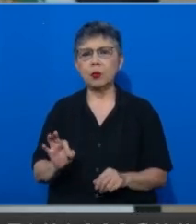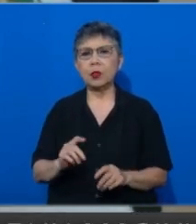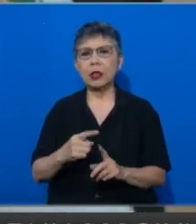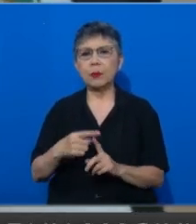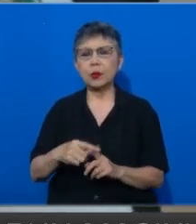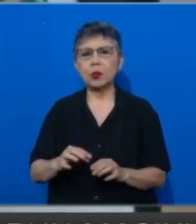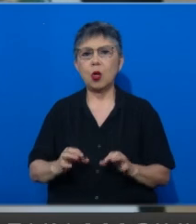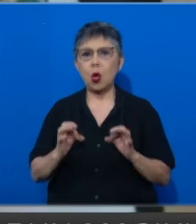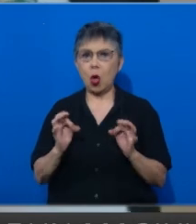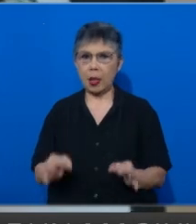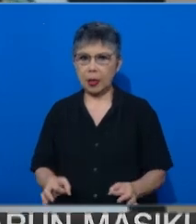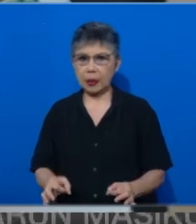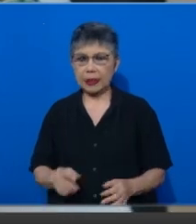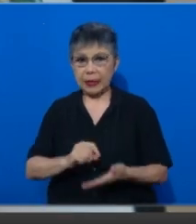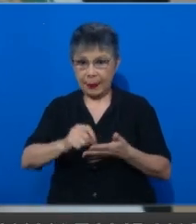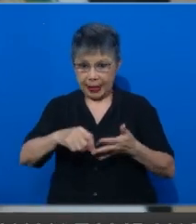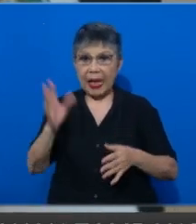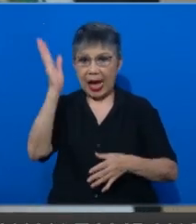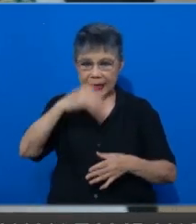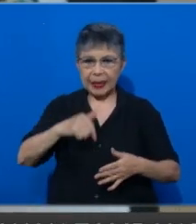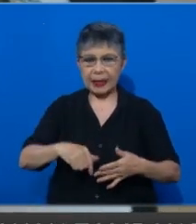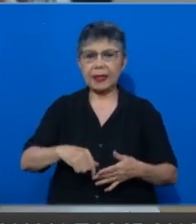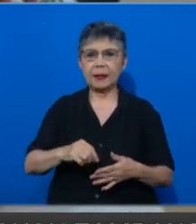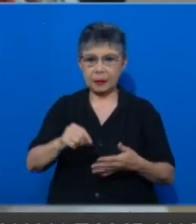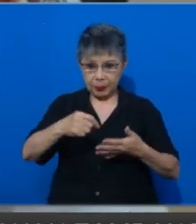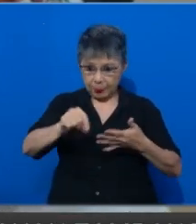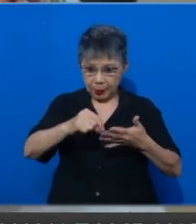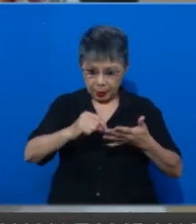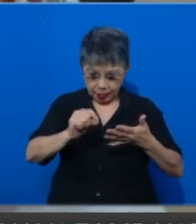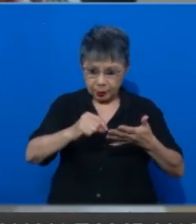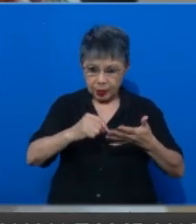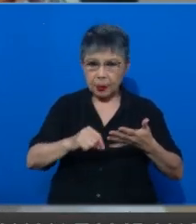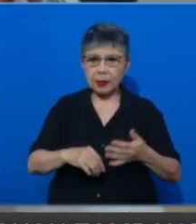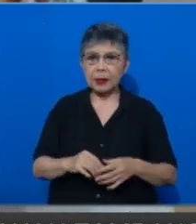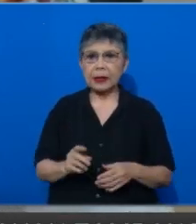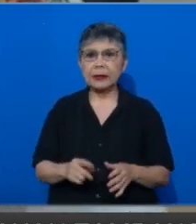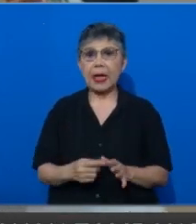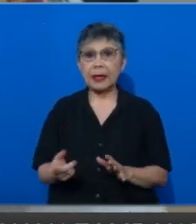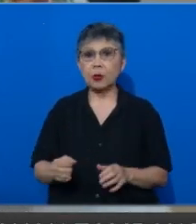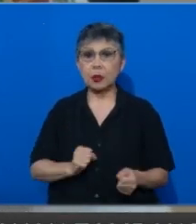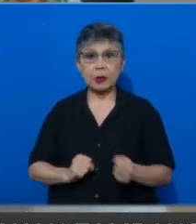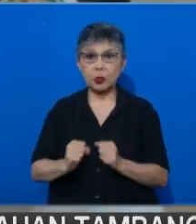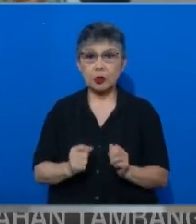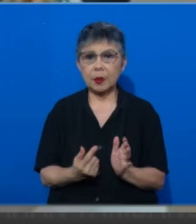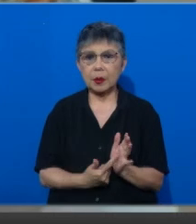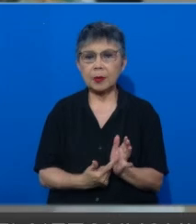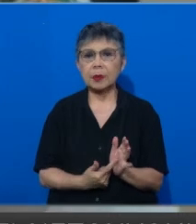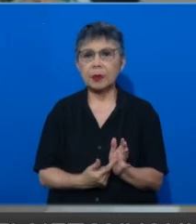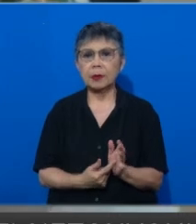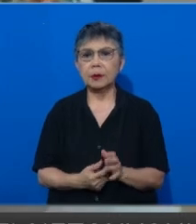18.287 jiwa. Data sampai saat ini, data sampai hari ini gitu. Dan berdasarkan hasil tadi cepat tersebut, BPBD